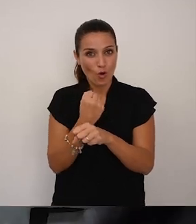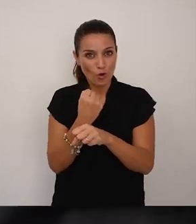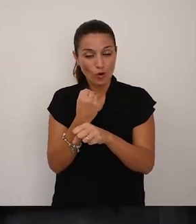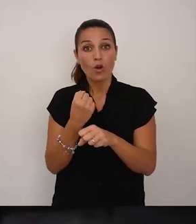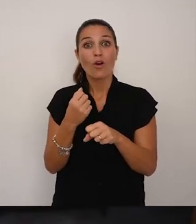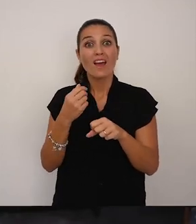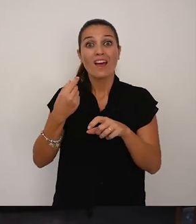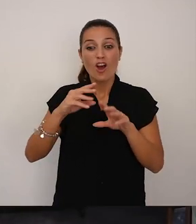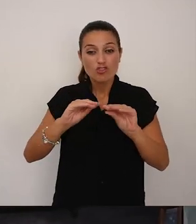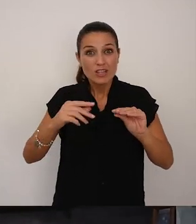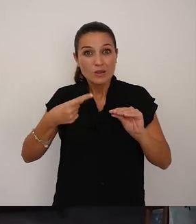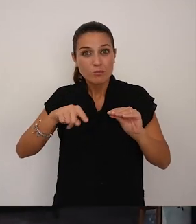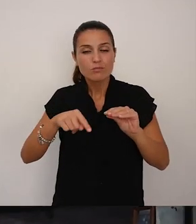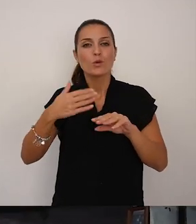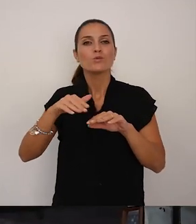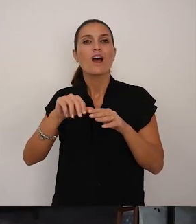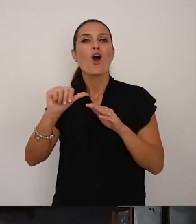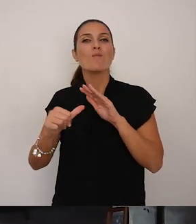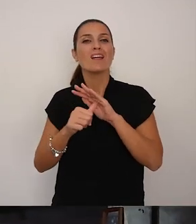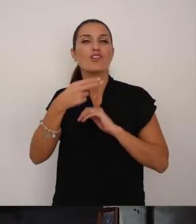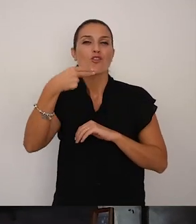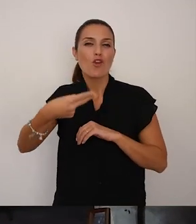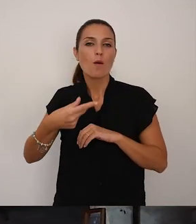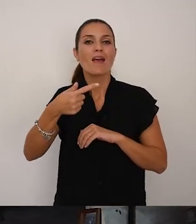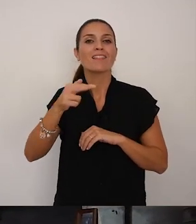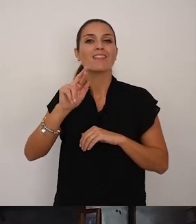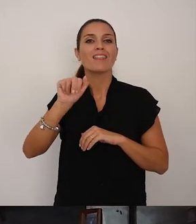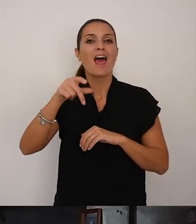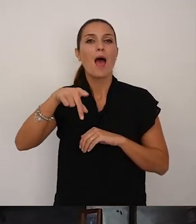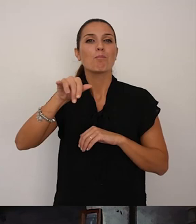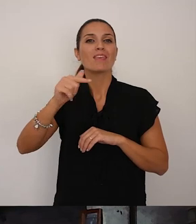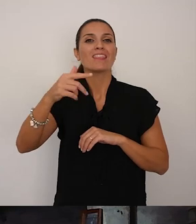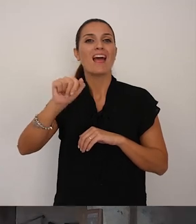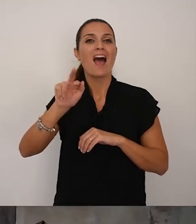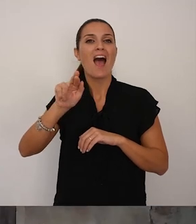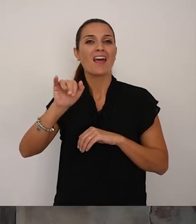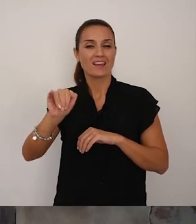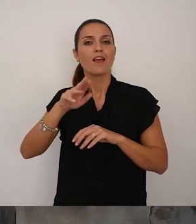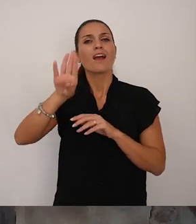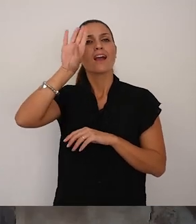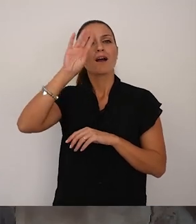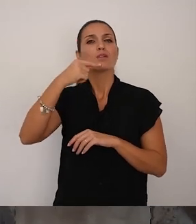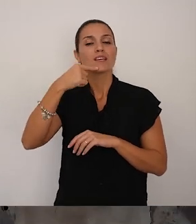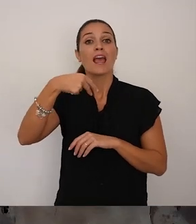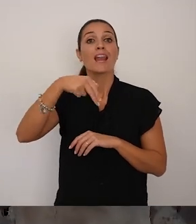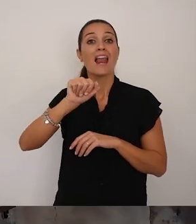dalle braccia possenti dei trappitari, gli operai addetti all'utilizzo dei torchi, guidati dal nachiro.